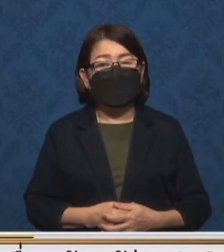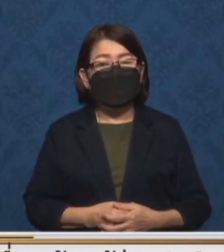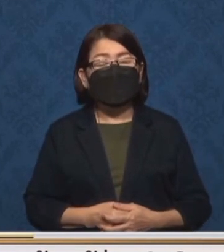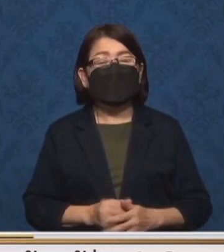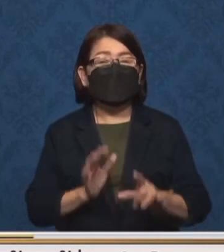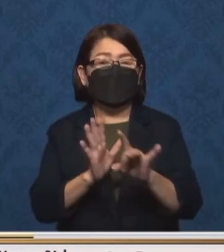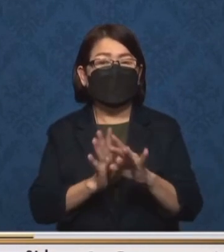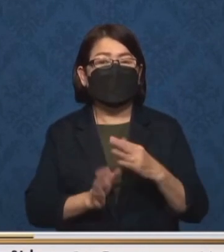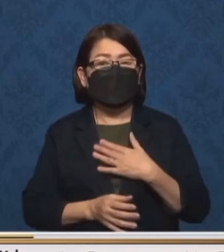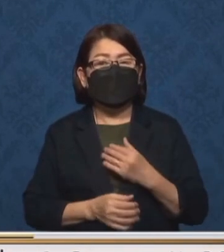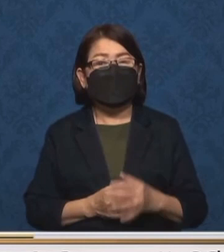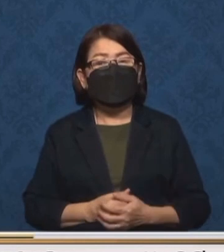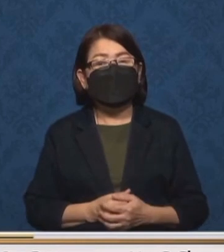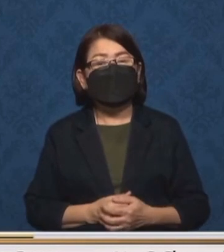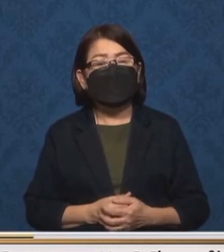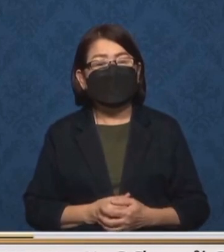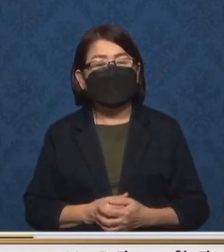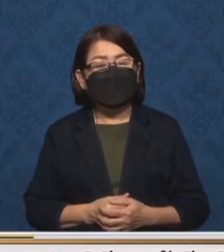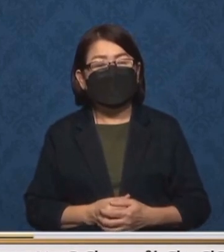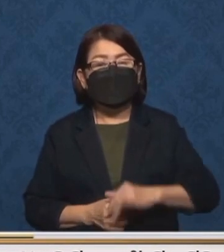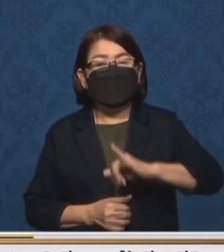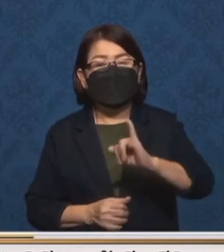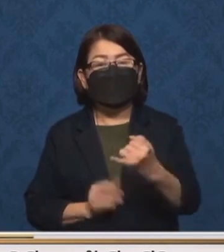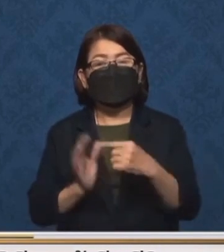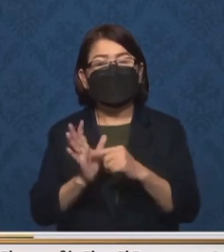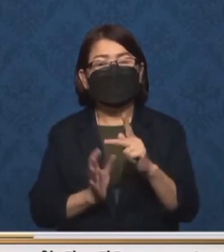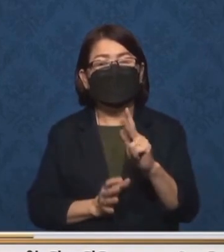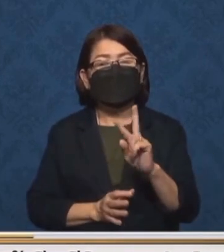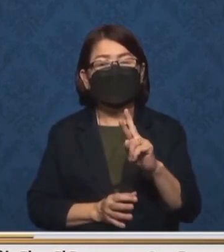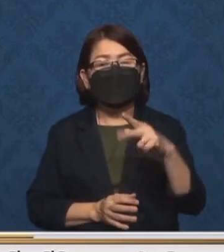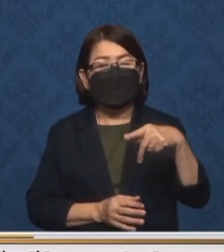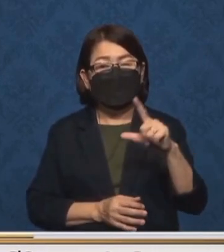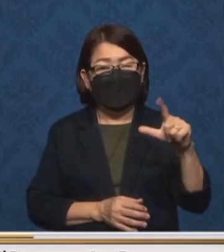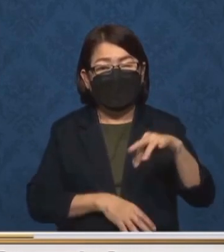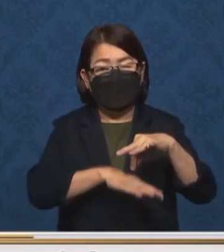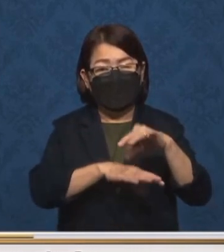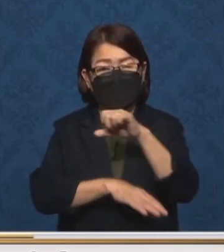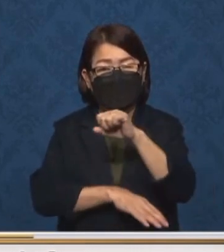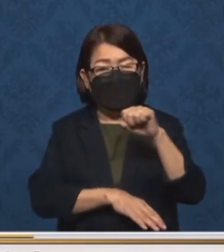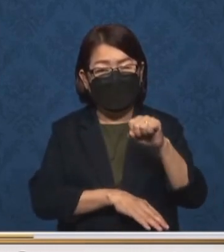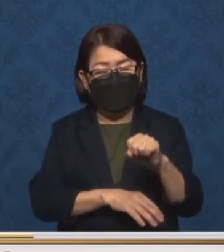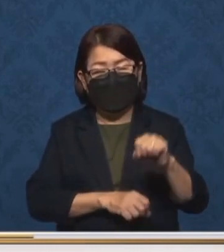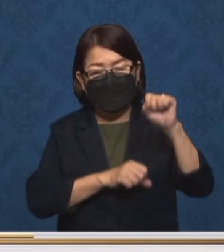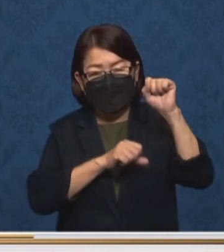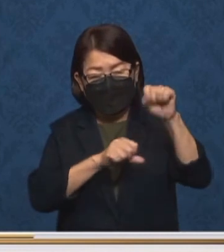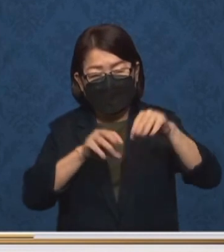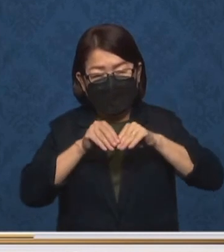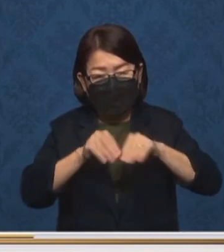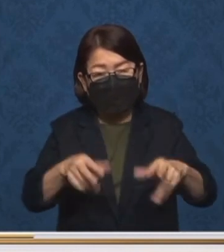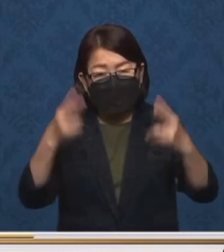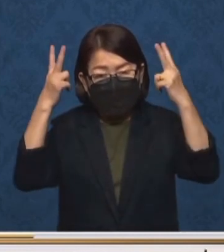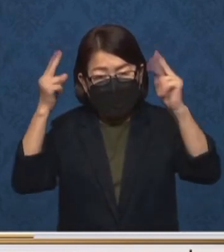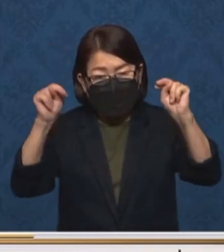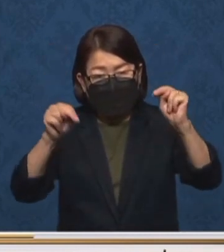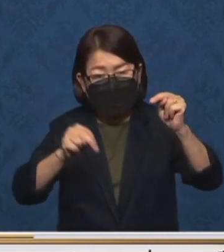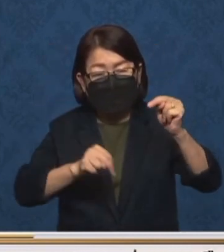ท้ายนี้กระผมจากกพลตงสุททำขอใช้ความเปสมาชิษภาพูแรราศดรประกาศวาใรฐมูตีที่ชื่ประยท